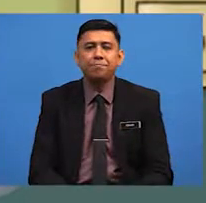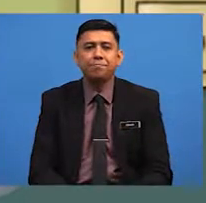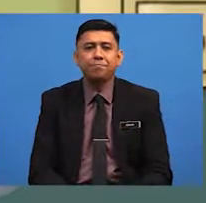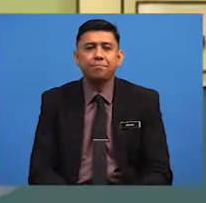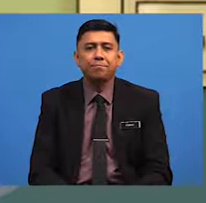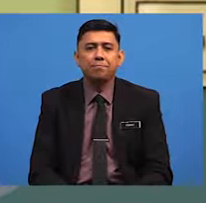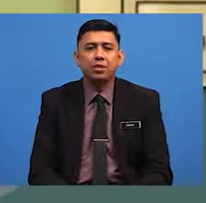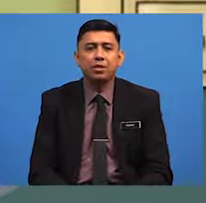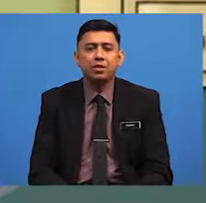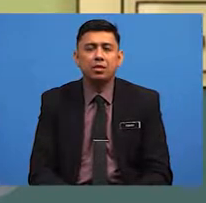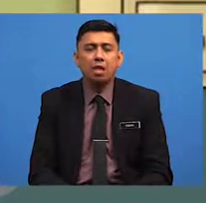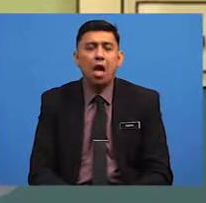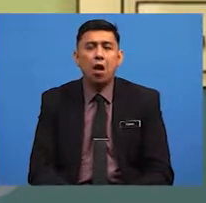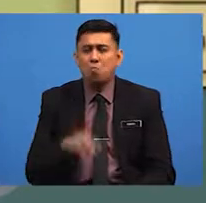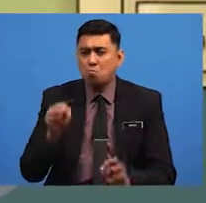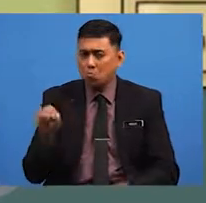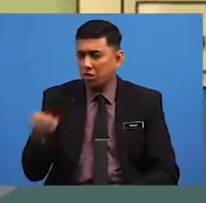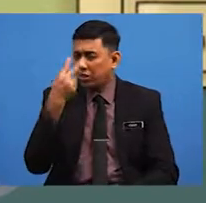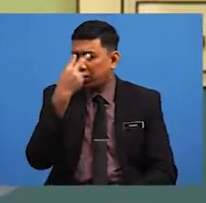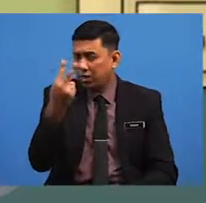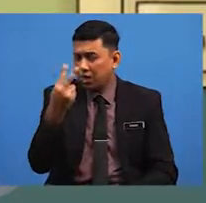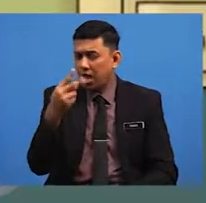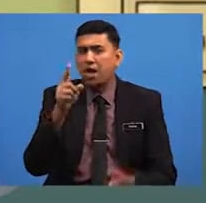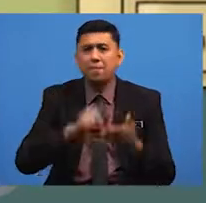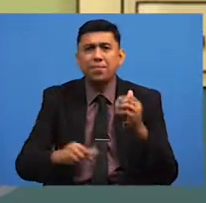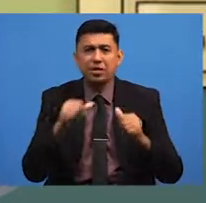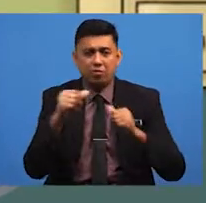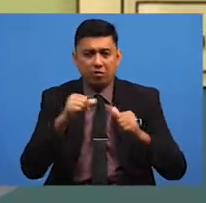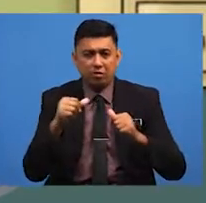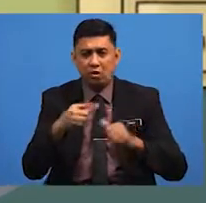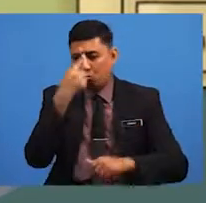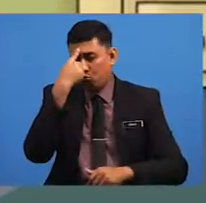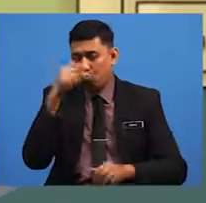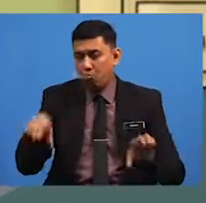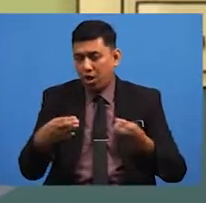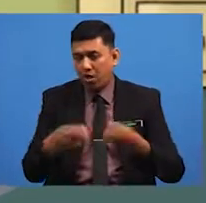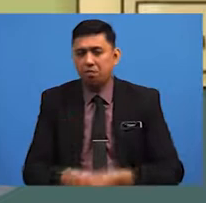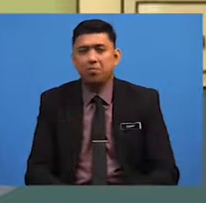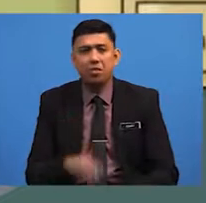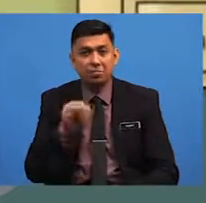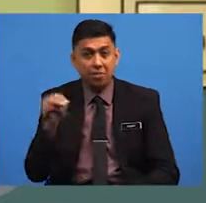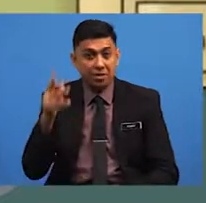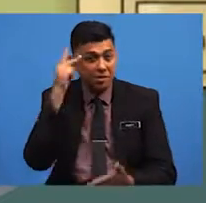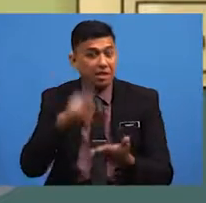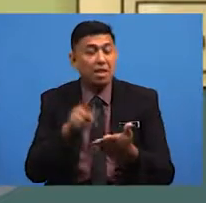juga melihat Apa arti fiance ingin lakukan ini negeri